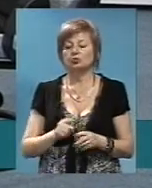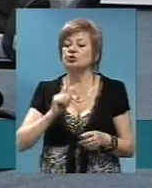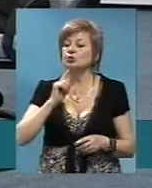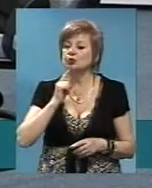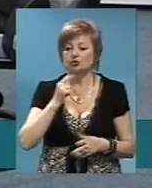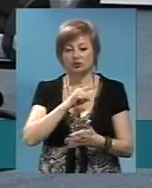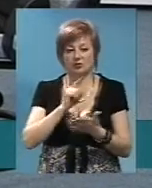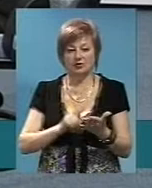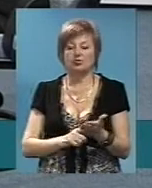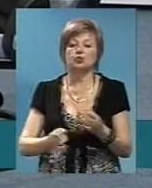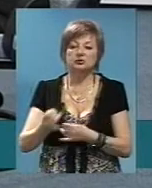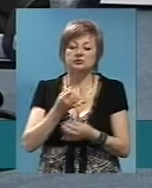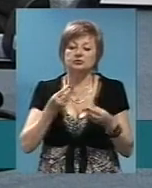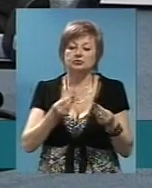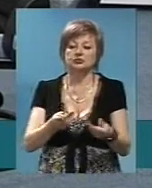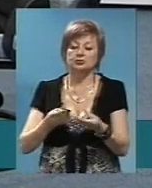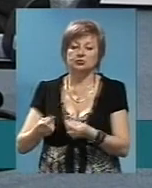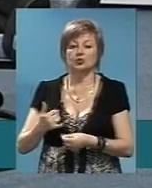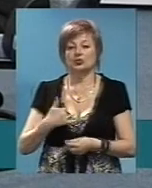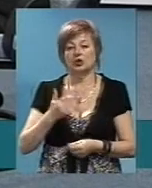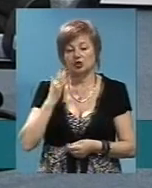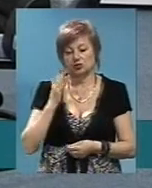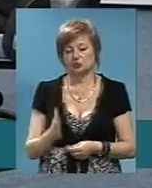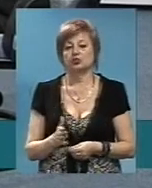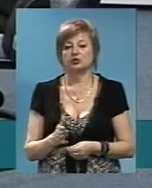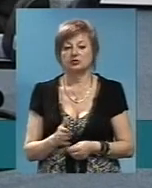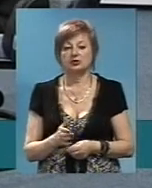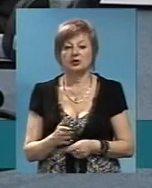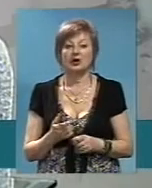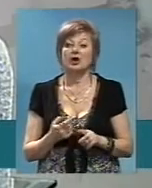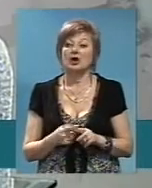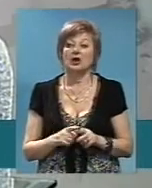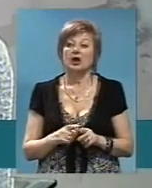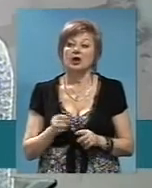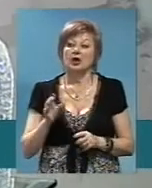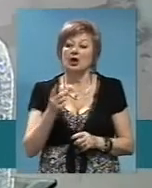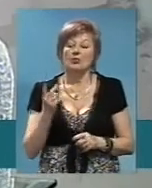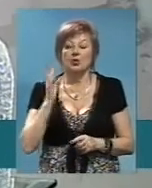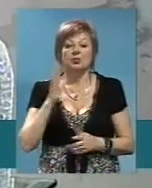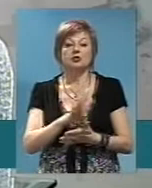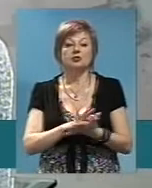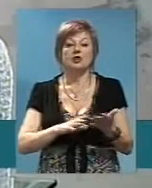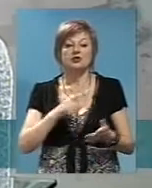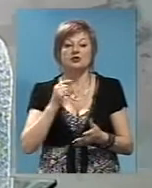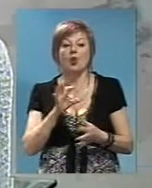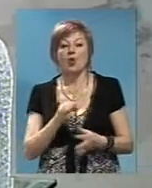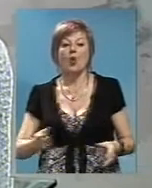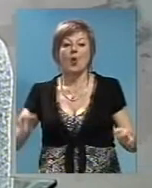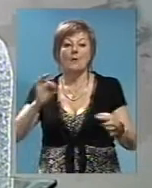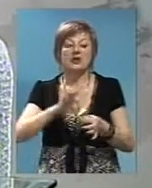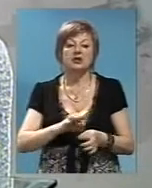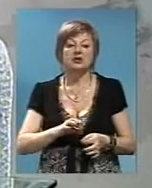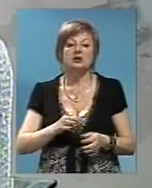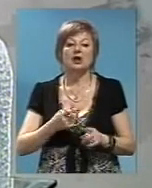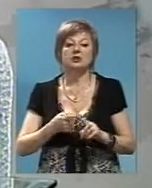питання, воно дійсно буде завжди в громаді. Пане Ігоре, пане Юрію, далі ми говоритимемо про приєднання